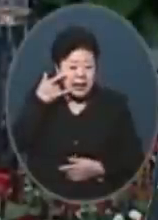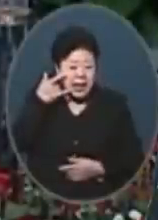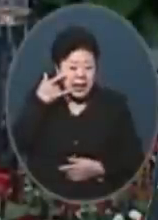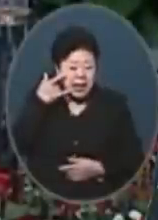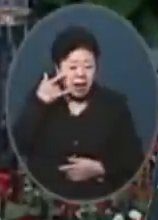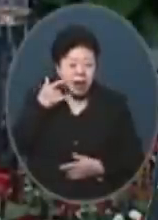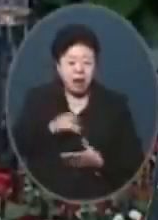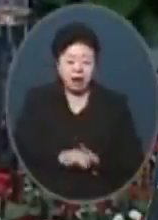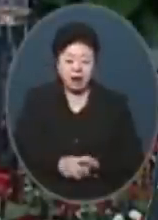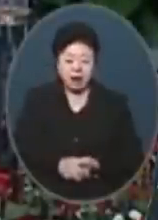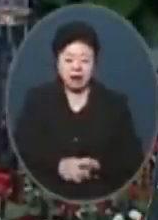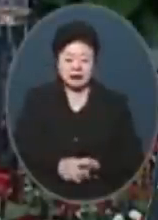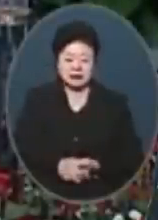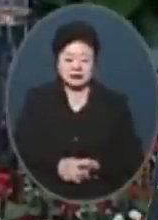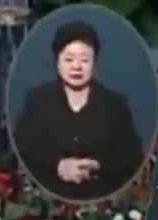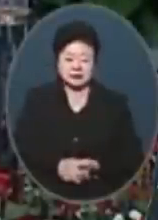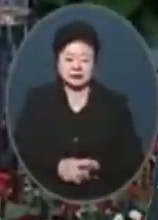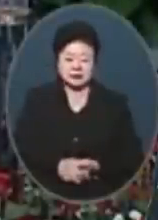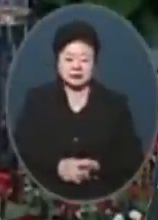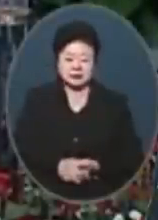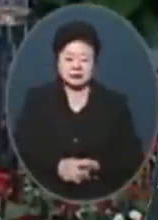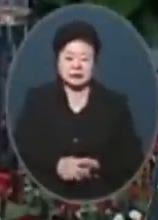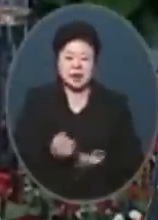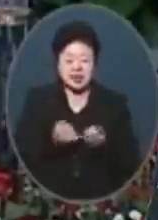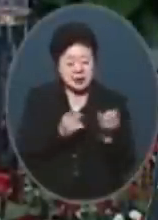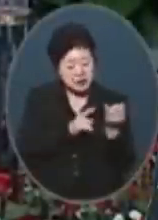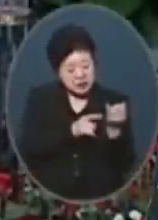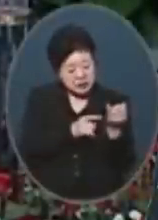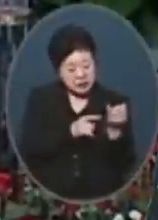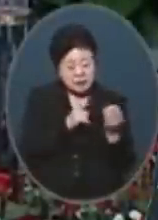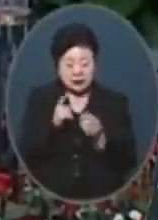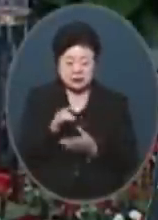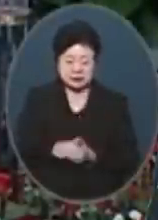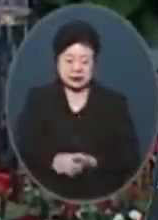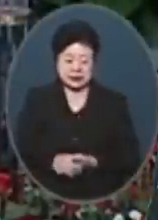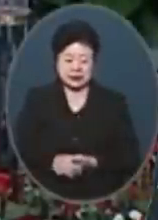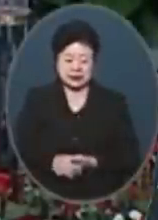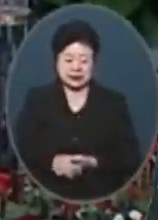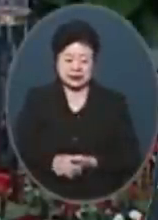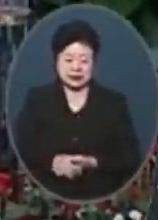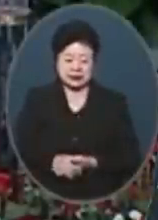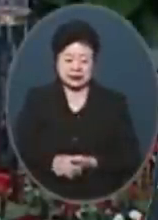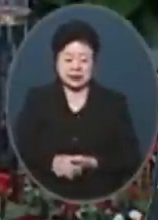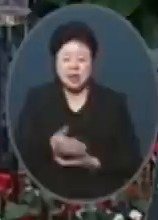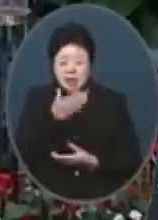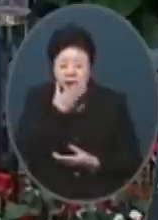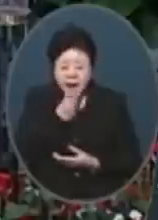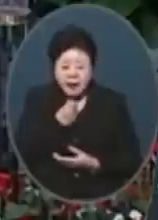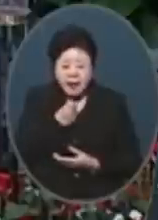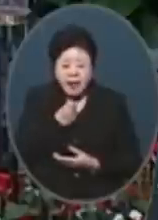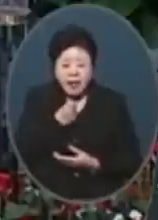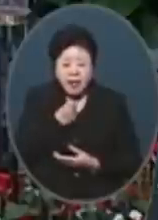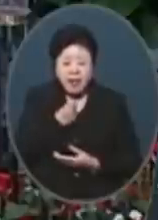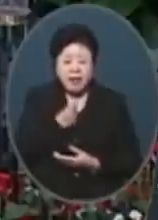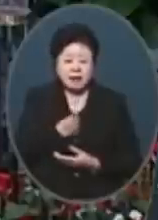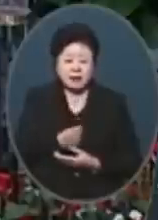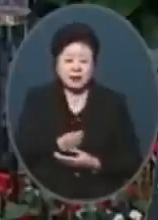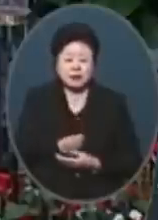헬렌 켈러 여사는 이렇게 말했습니다. 행복의 한쪽 문이 닫힐